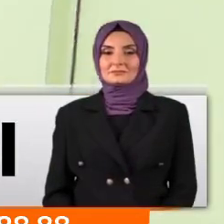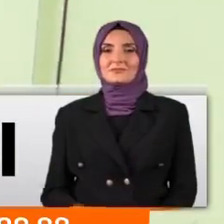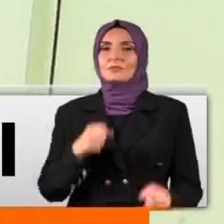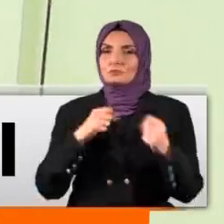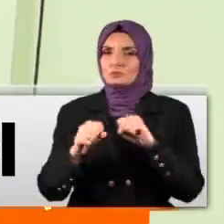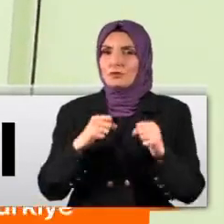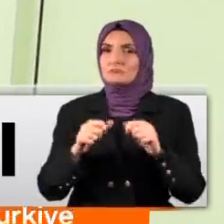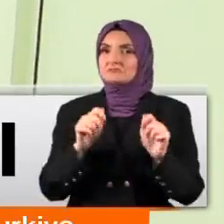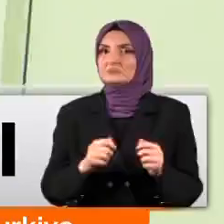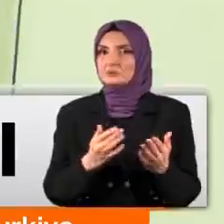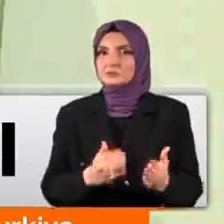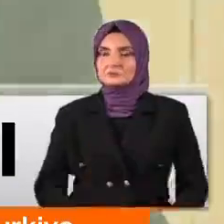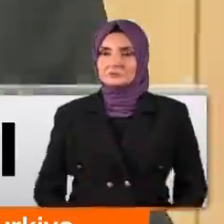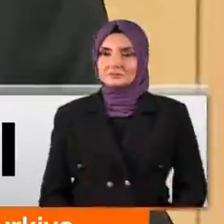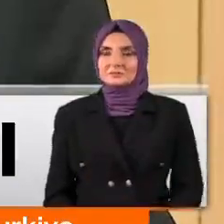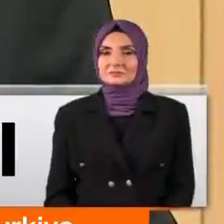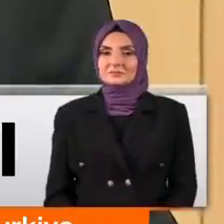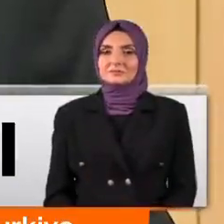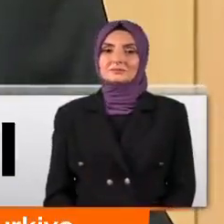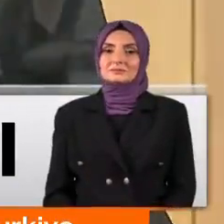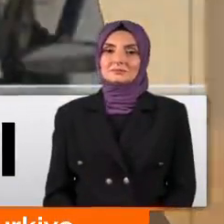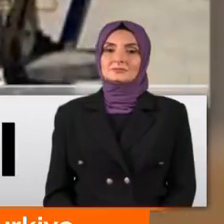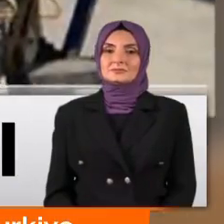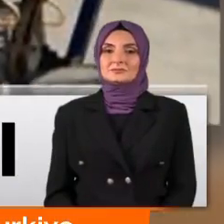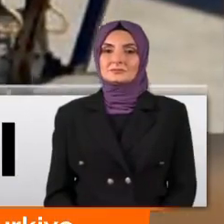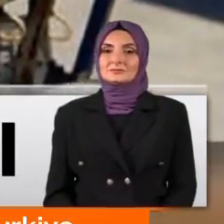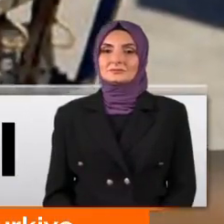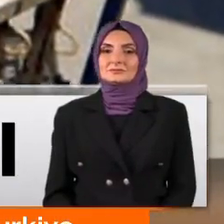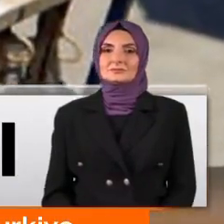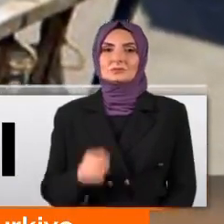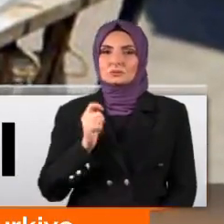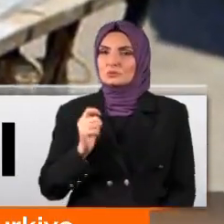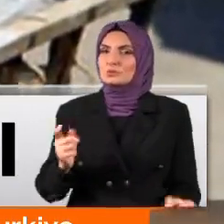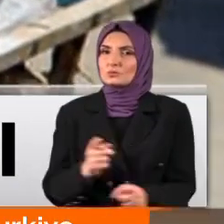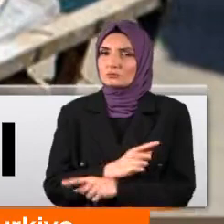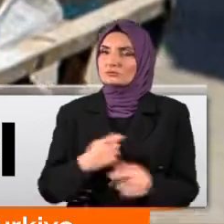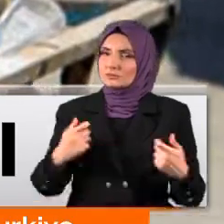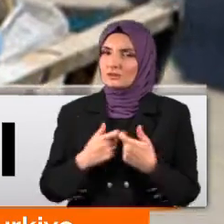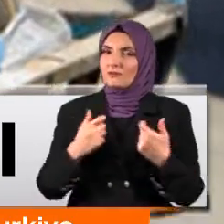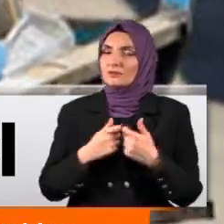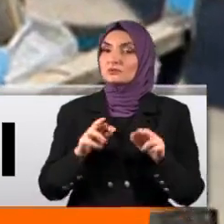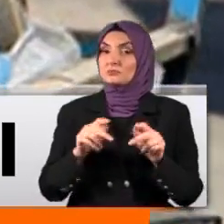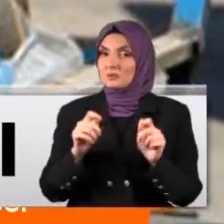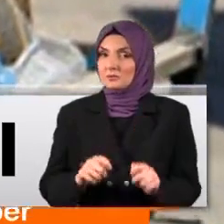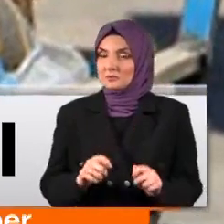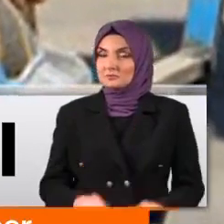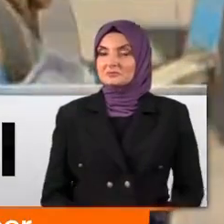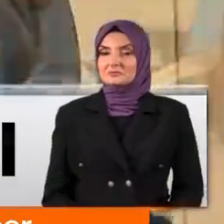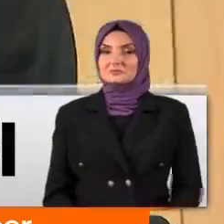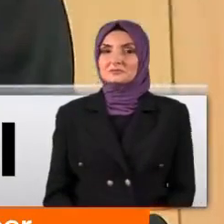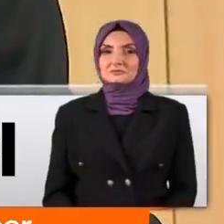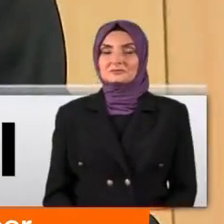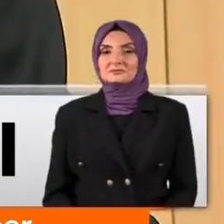Mücadele etmiş. Hayat bana mücadele öğretti. Zorluklarla savaşmış. Dışarıdan topladığım hurdaları